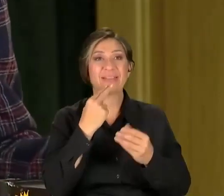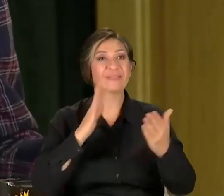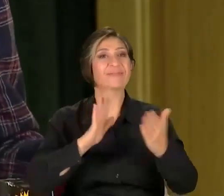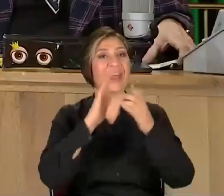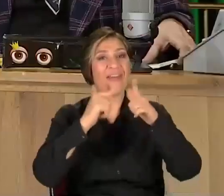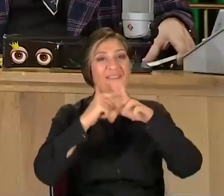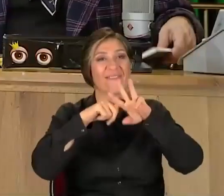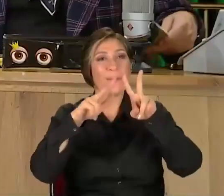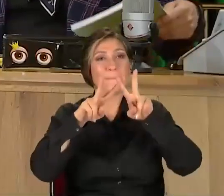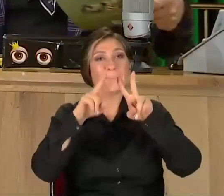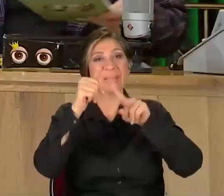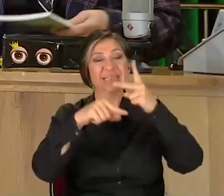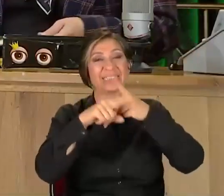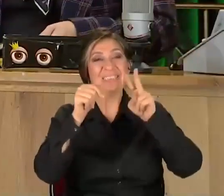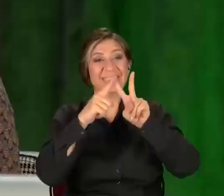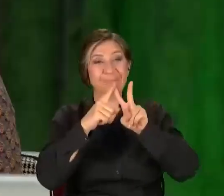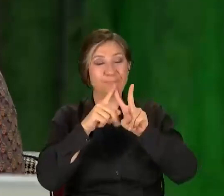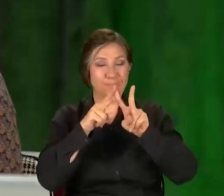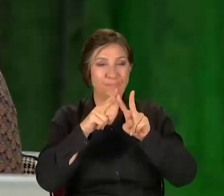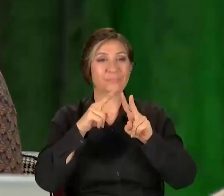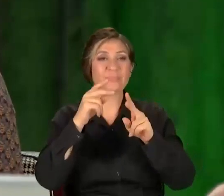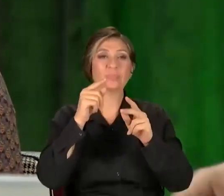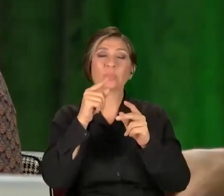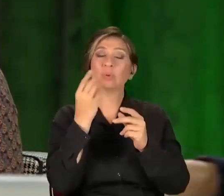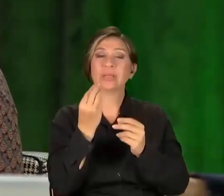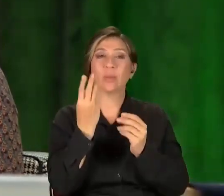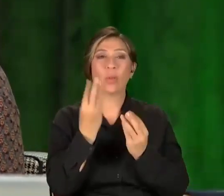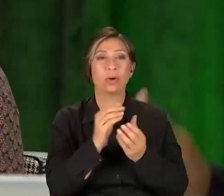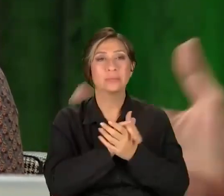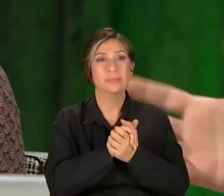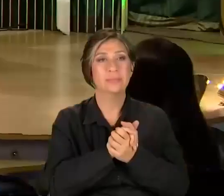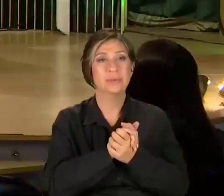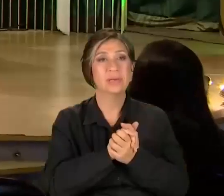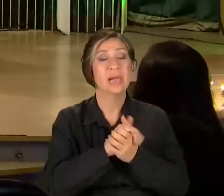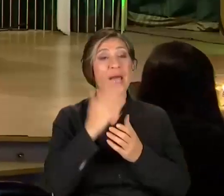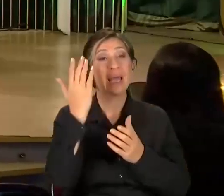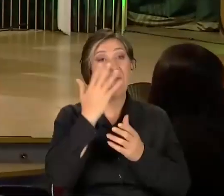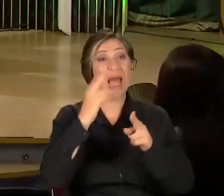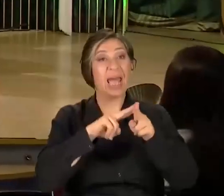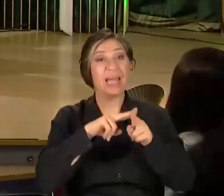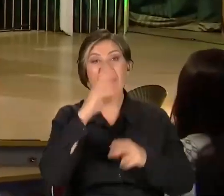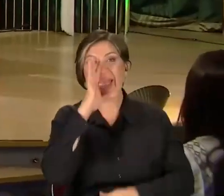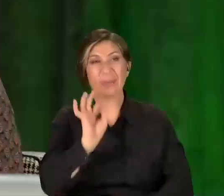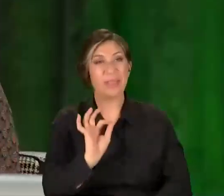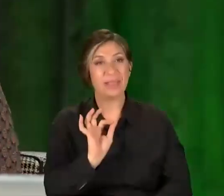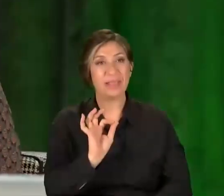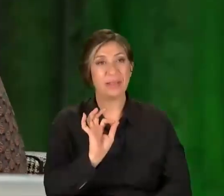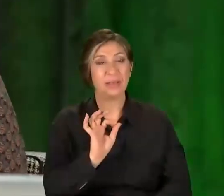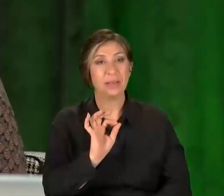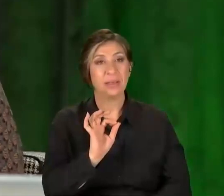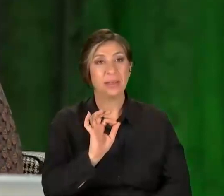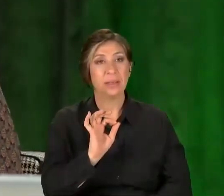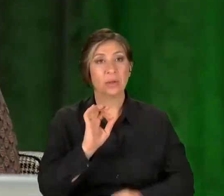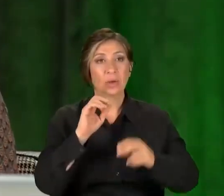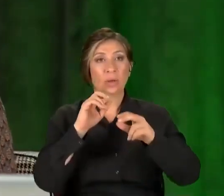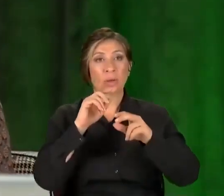Evet, onlar da enteresan. Daha böyle belgesel niteliğinde çizgi romanlar oluyor. Peki bu Kara Karga kimindir? Kara Karga, Kutlukan